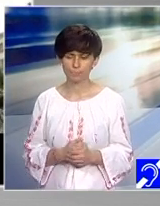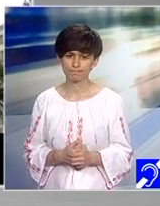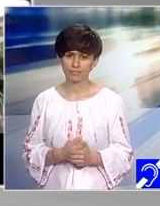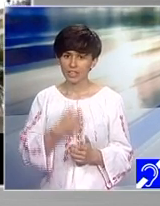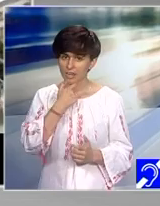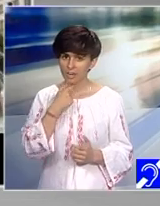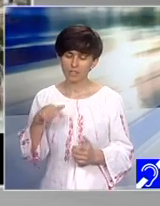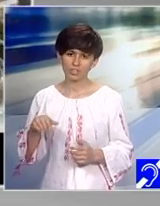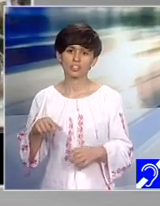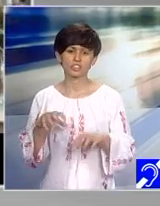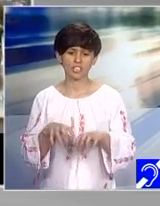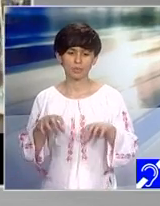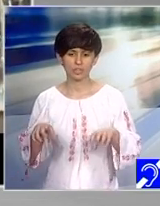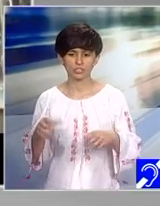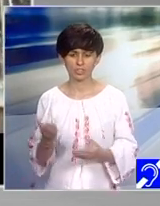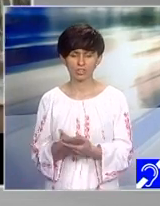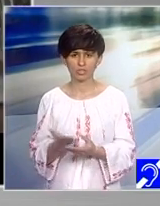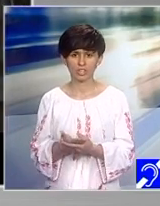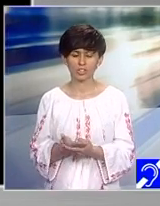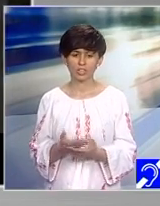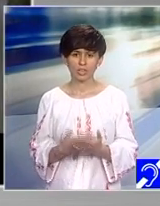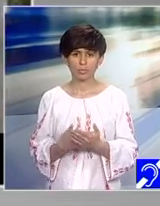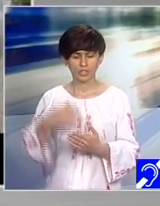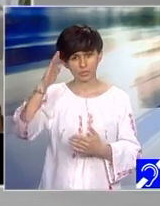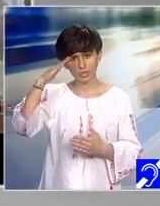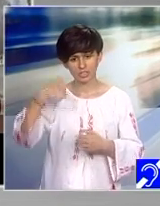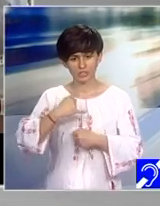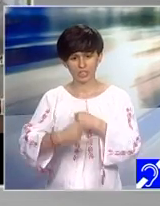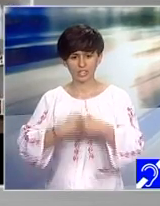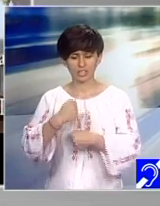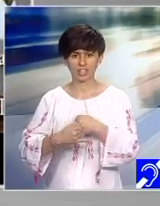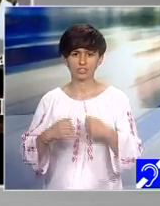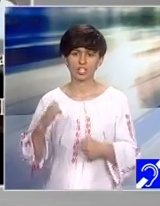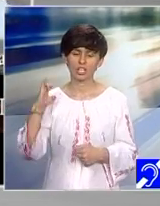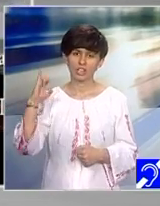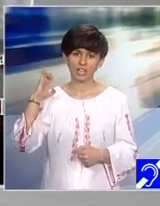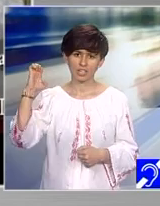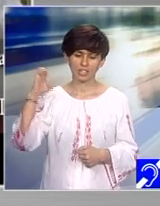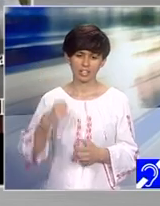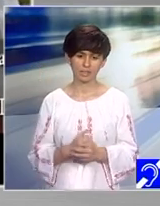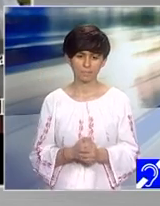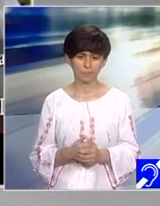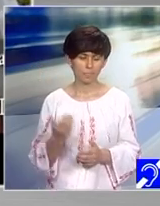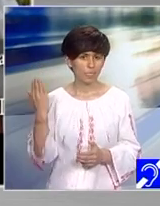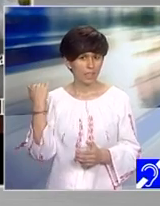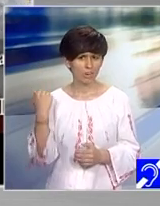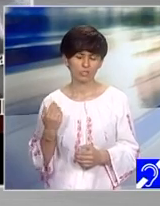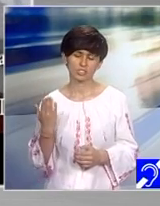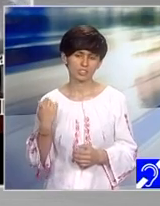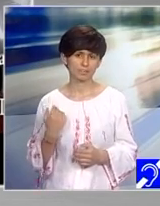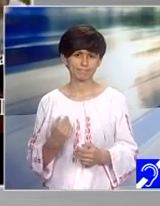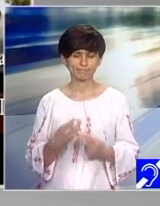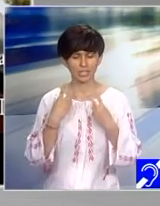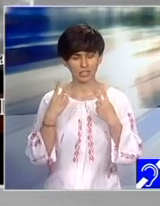un dosărel pentru ziua internațională a ei. Se pare că nu... Au fost alte priorități. Da, banii poate.